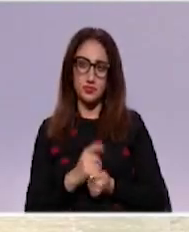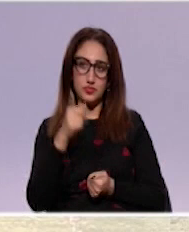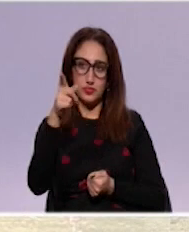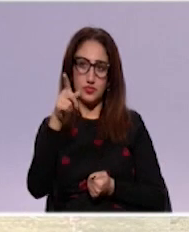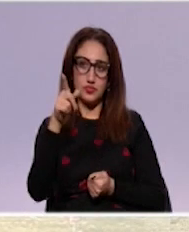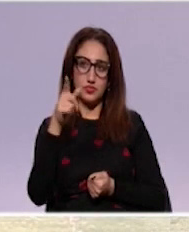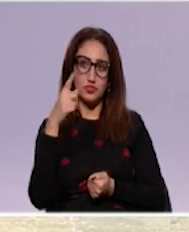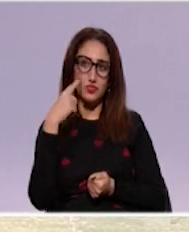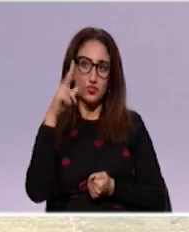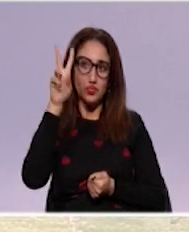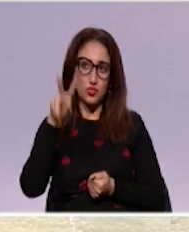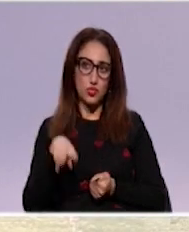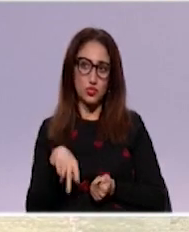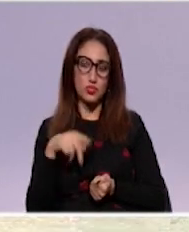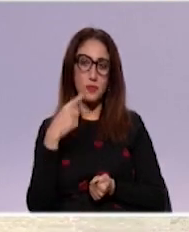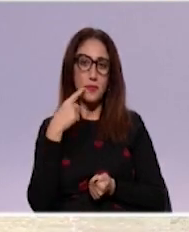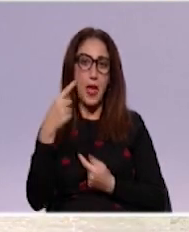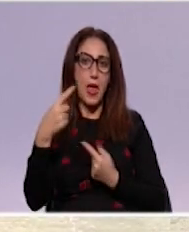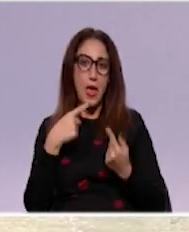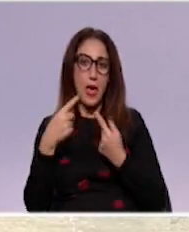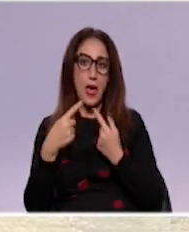من فوق، قال طب سيبنا لوحدنا شويه.